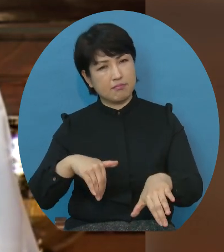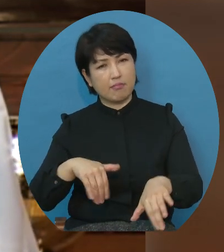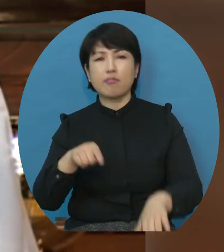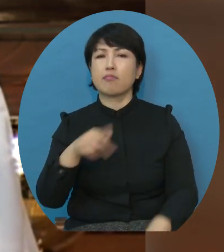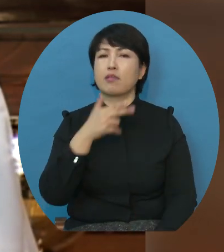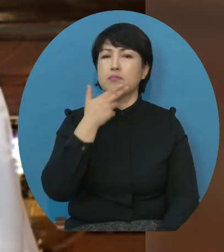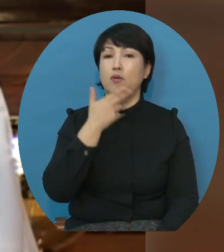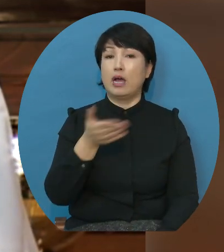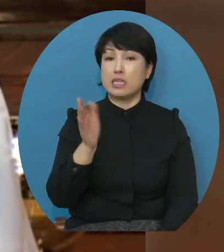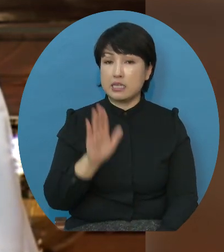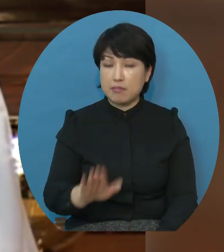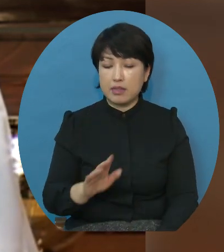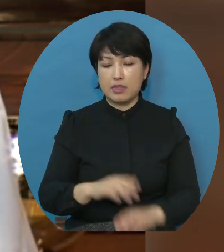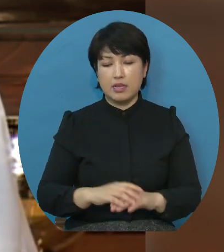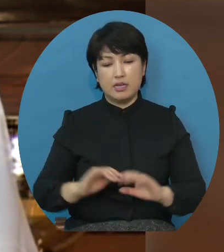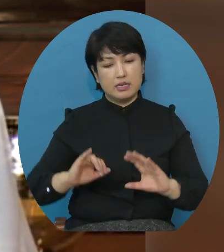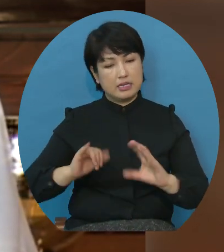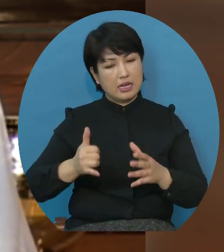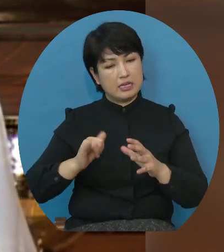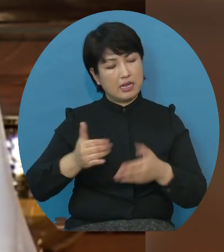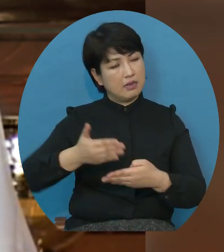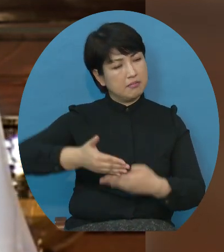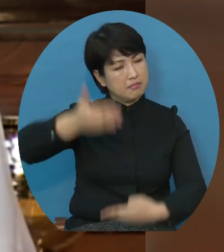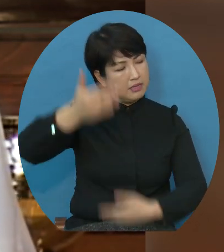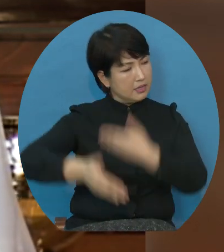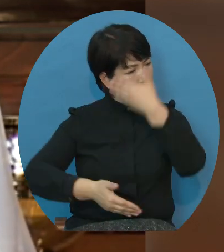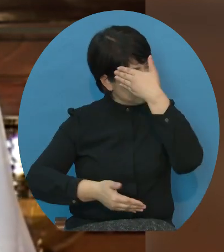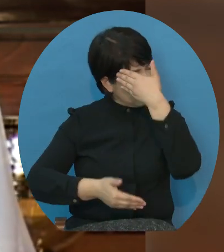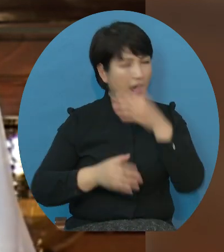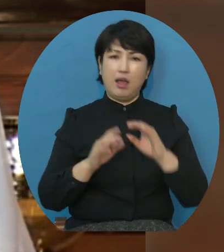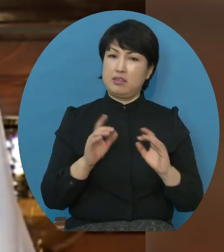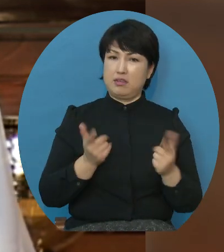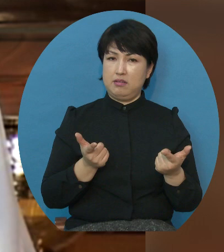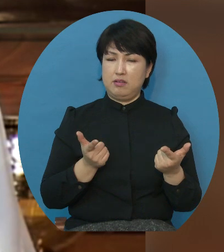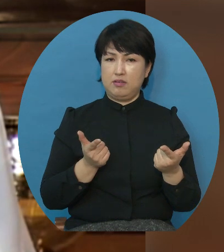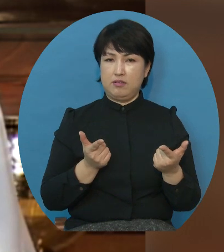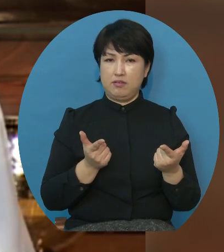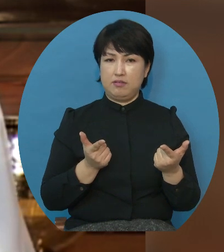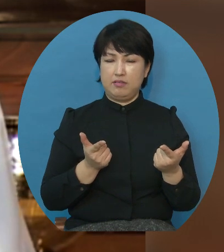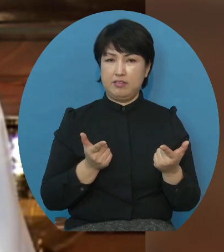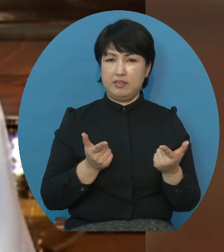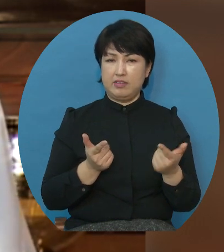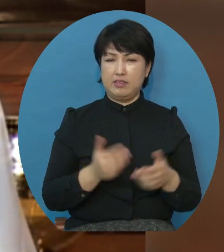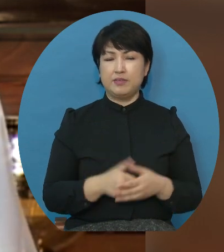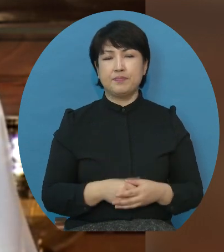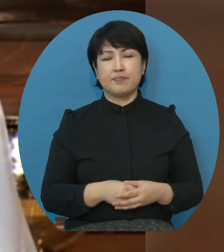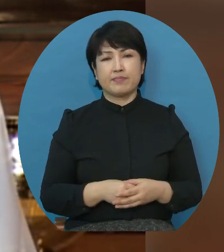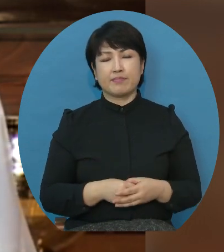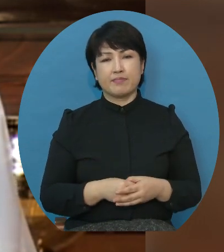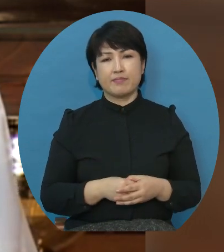그러나 3 썩을 담쌓고 세속을 외면한 어쩌냐 아니지 않습니까 그죠